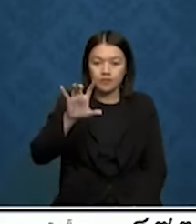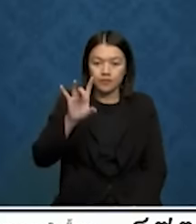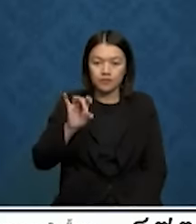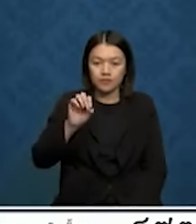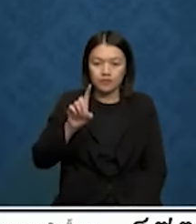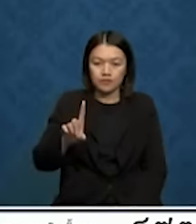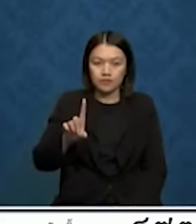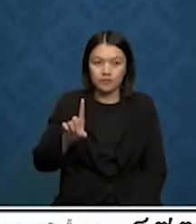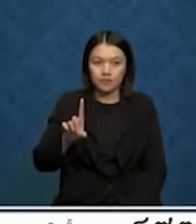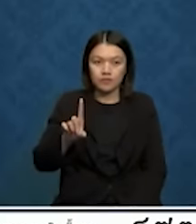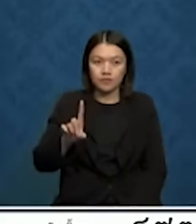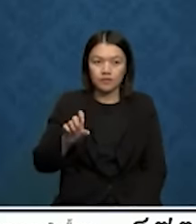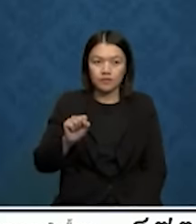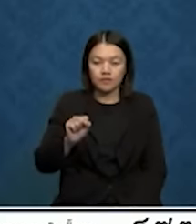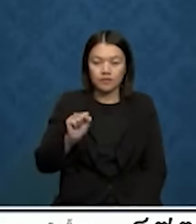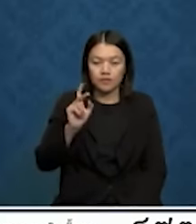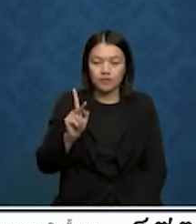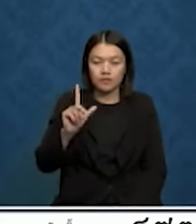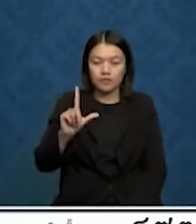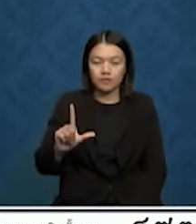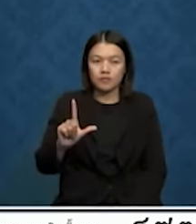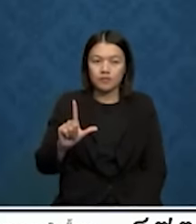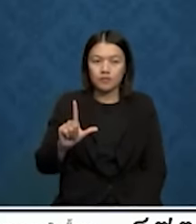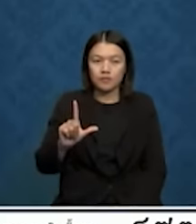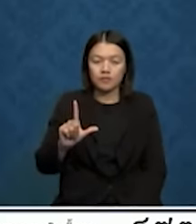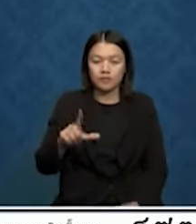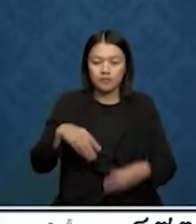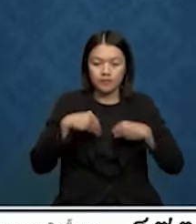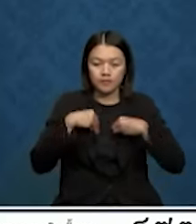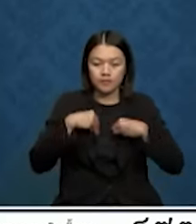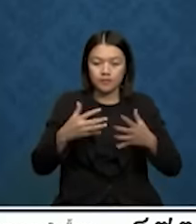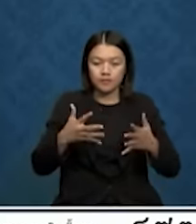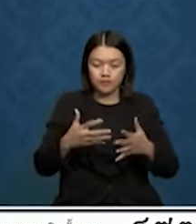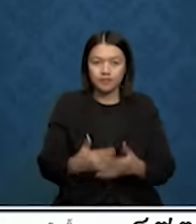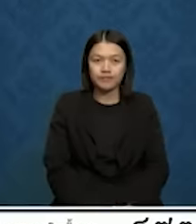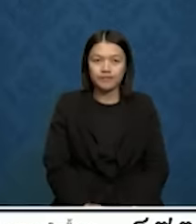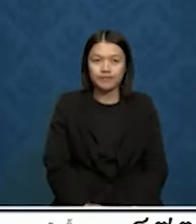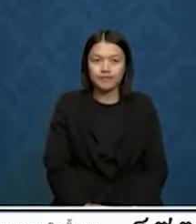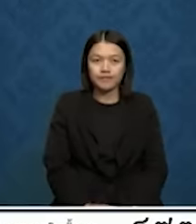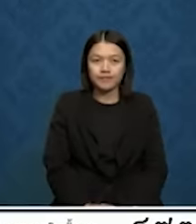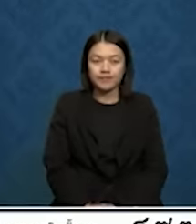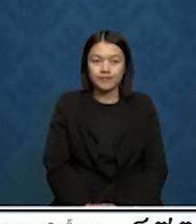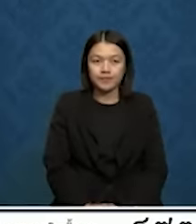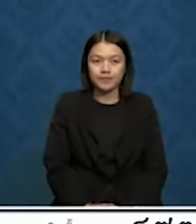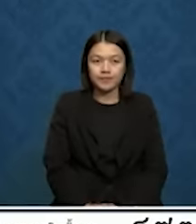381นายสกลสุนทรวานิชกิจ ไม่เห็นชอบครับ